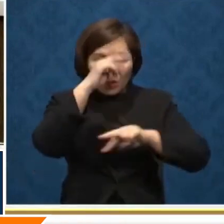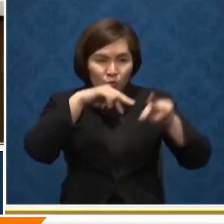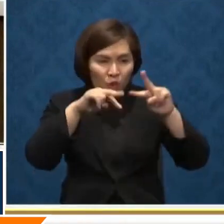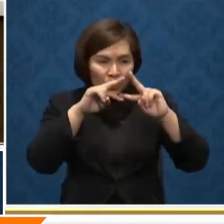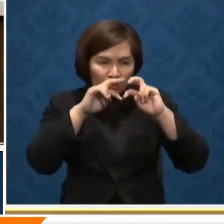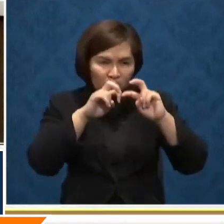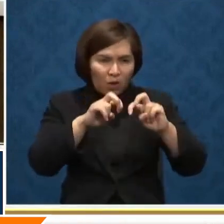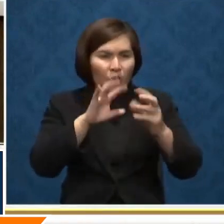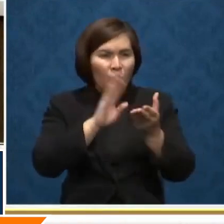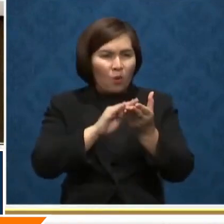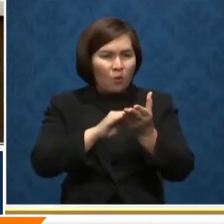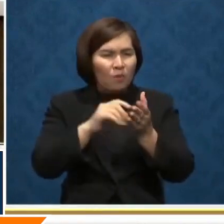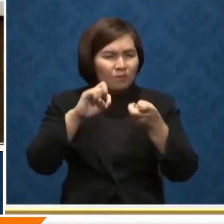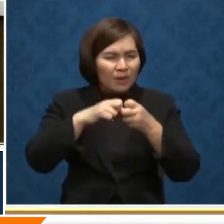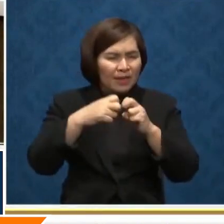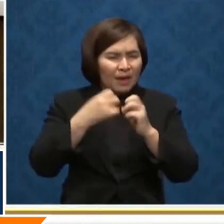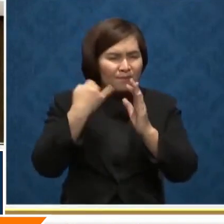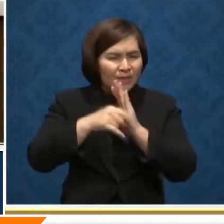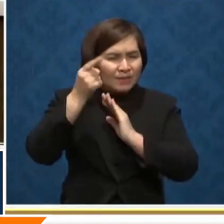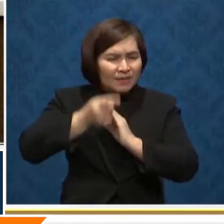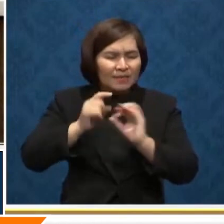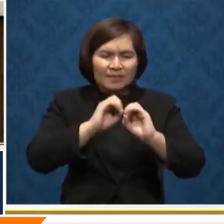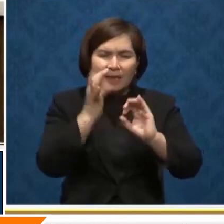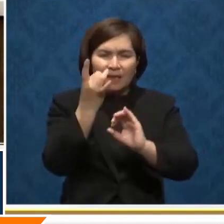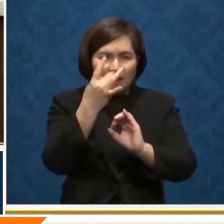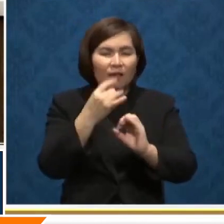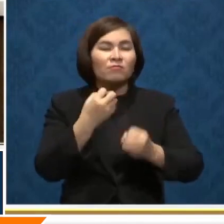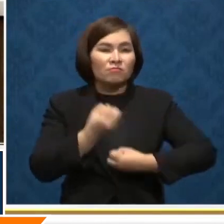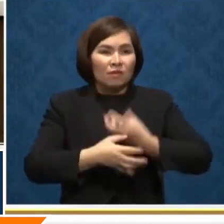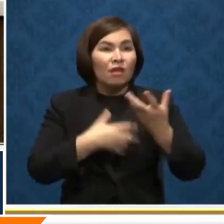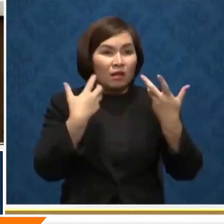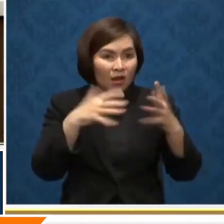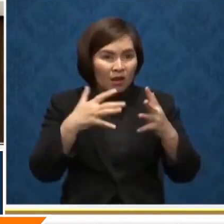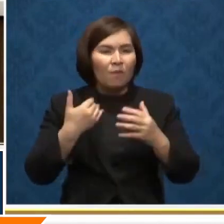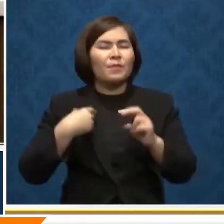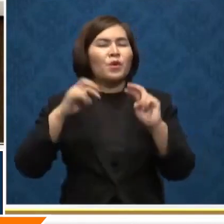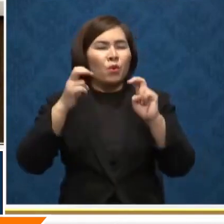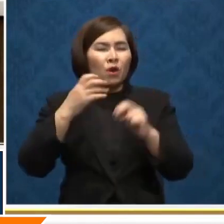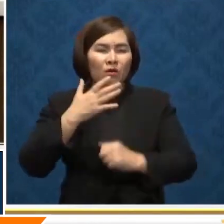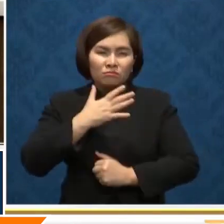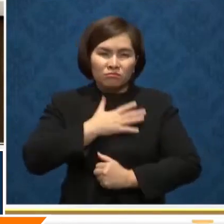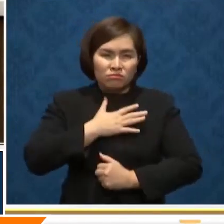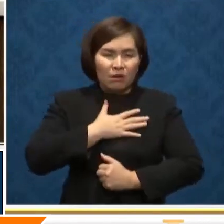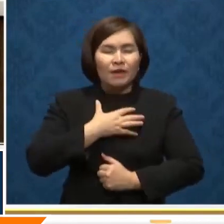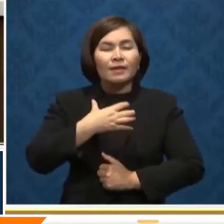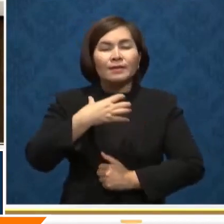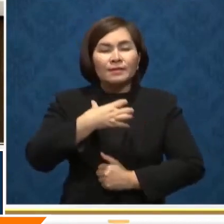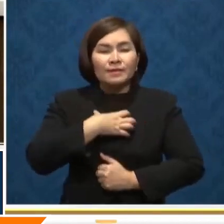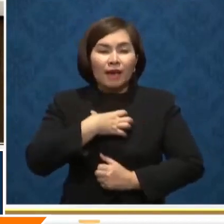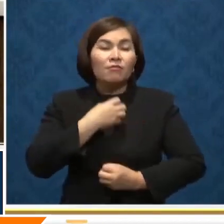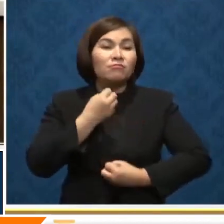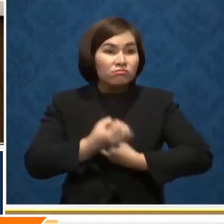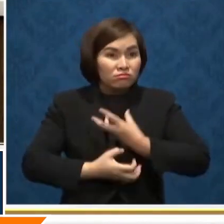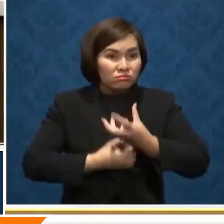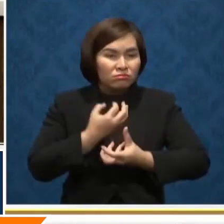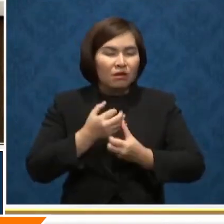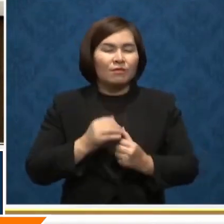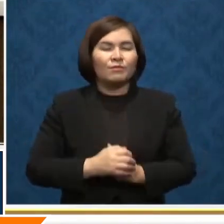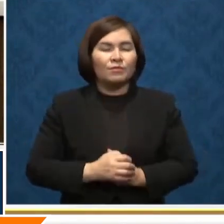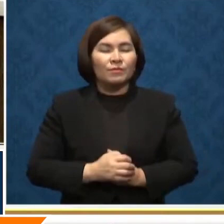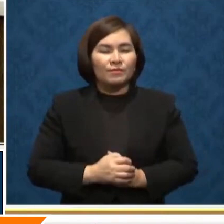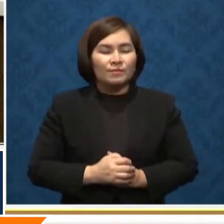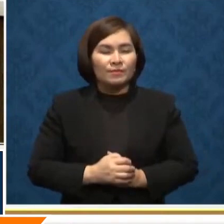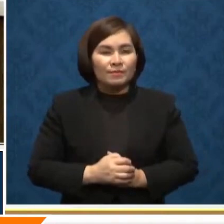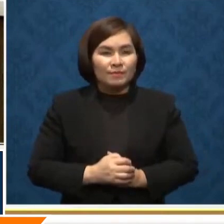นะคะแต่ว่ายังมีอีกประเด็นหนึ่งที่ดิฉันอยากจะใช้พื้นที่และเวลาเล็กๆนี้แต่ขอให้เป็นพื้นที่และเวล